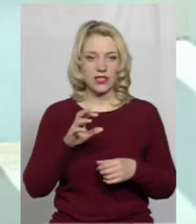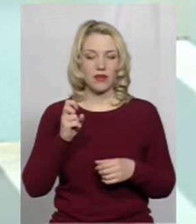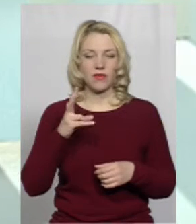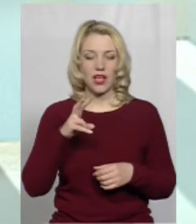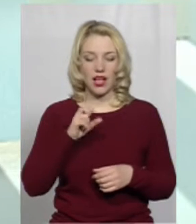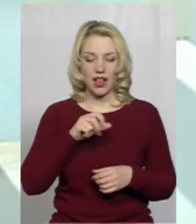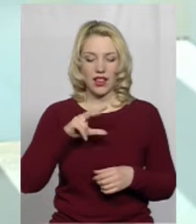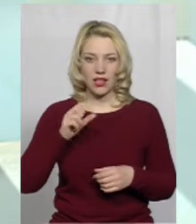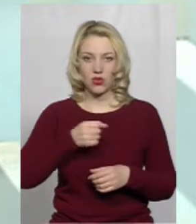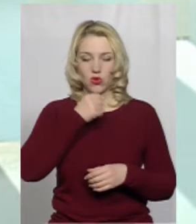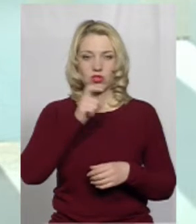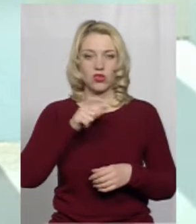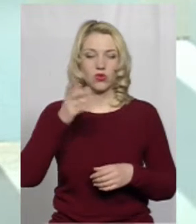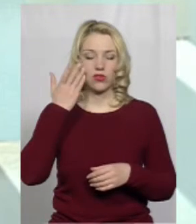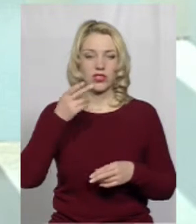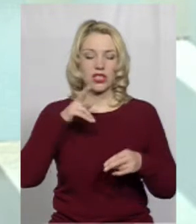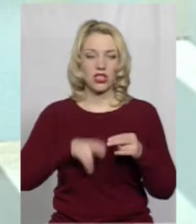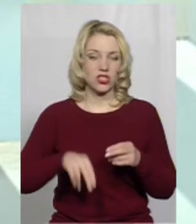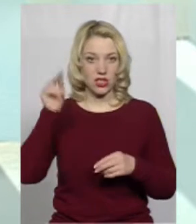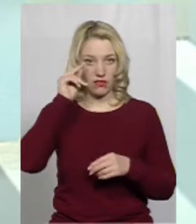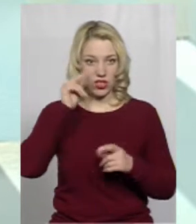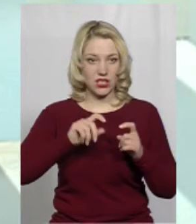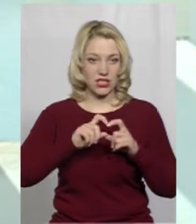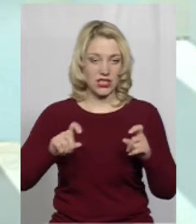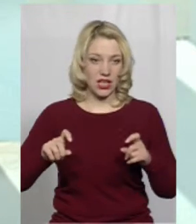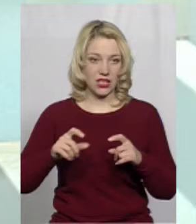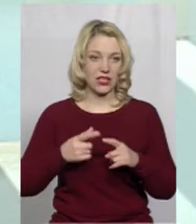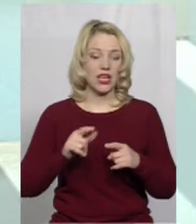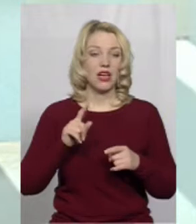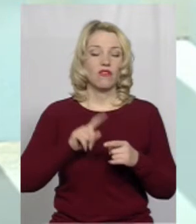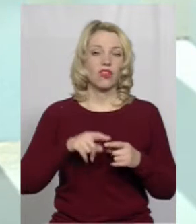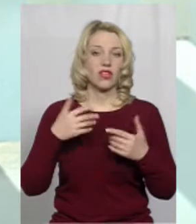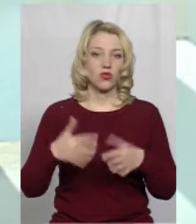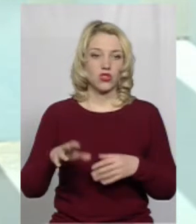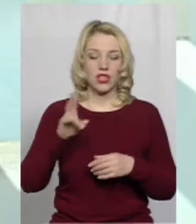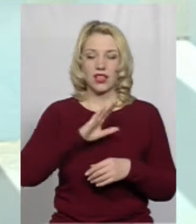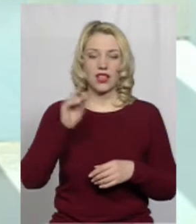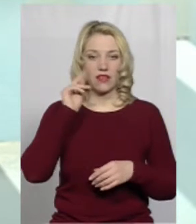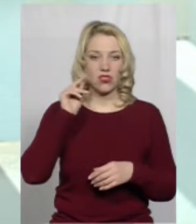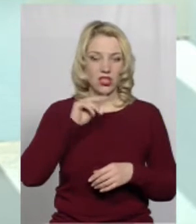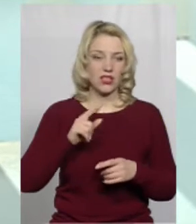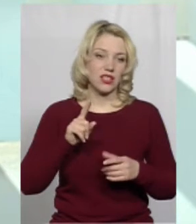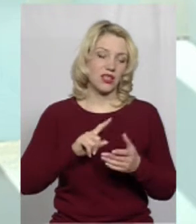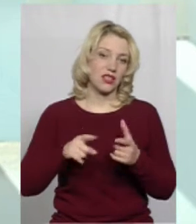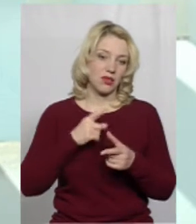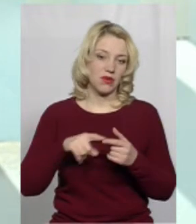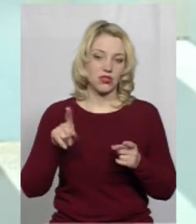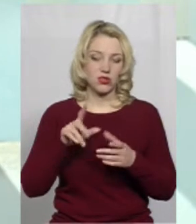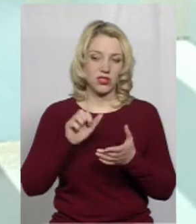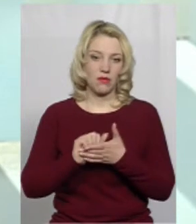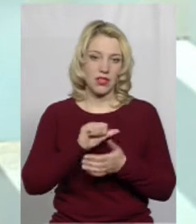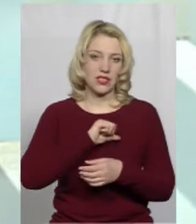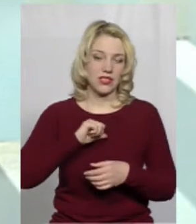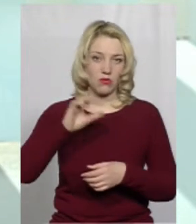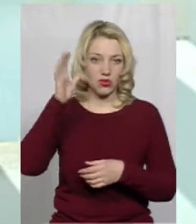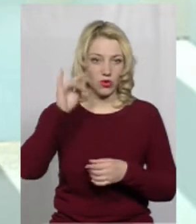дорослі люди, вони вже коли закінчили навчальні заклади, вищі навчальні заклади, вони вже не навчаються, хіба що займаються самоосвітою.